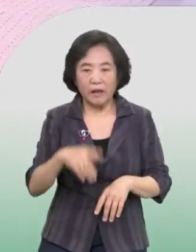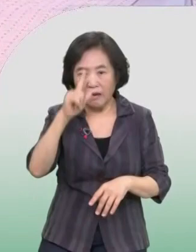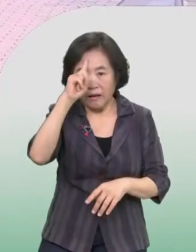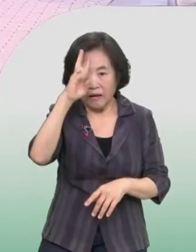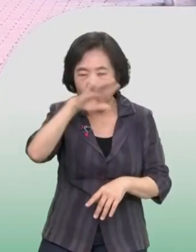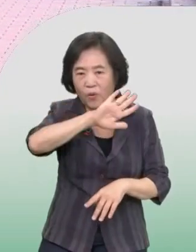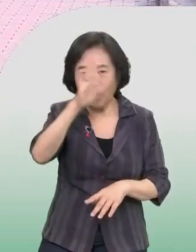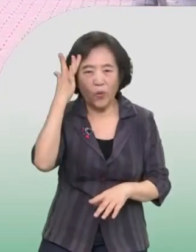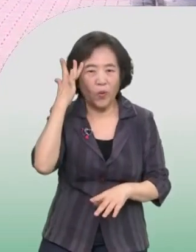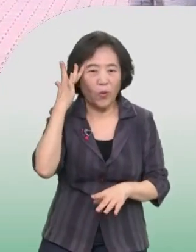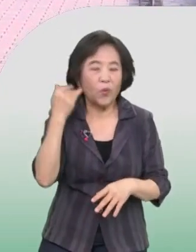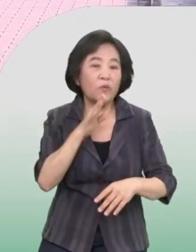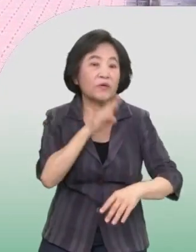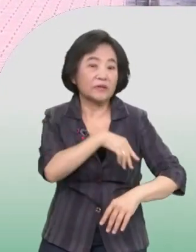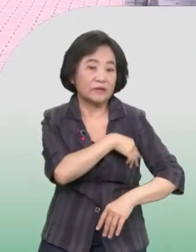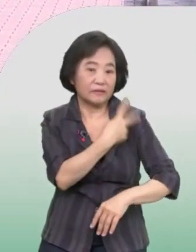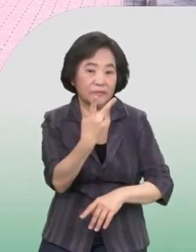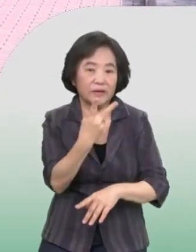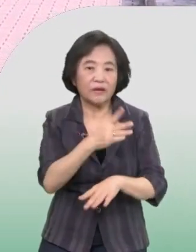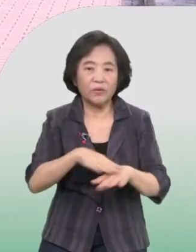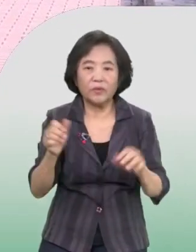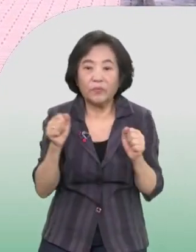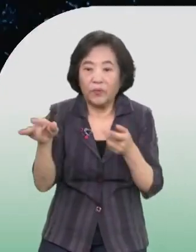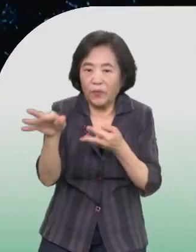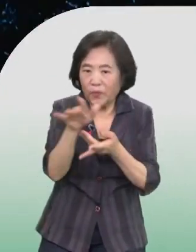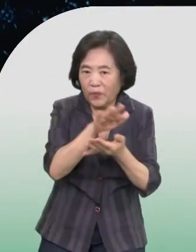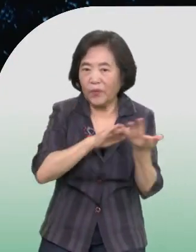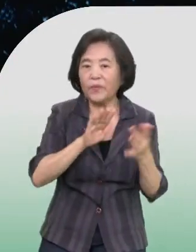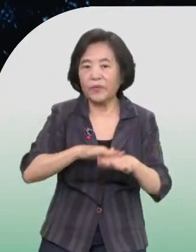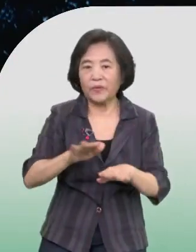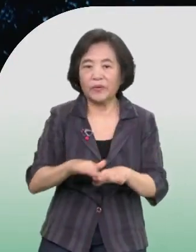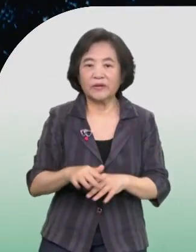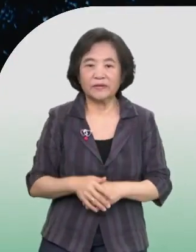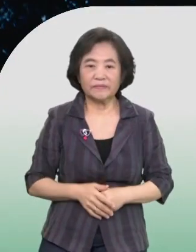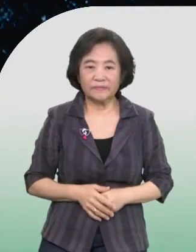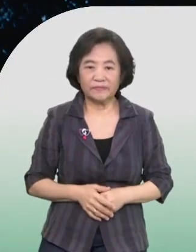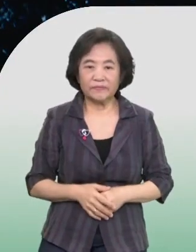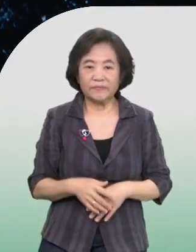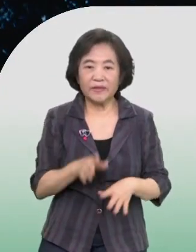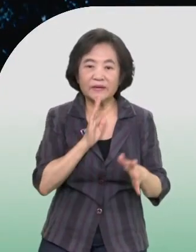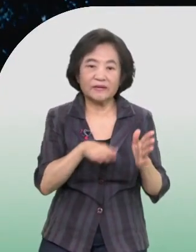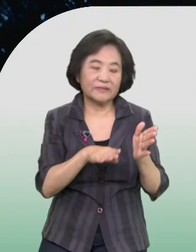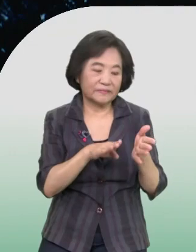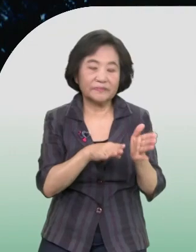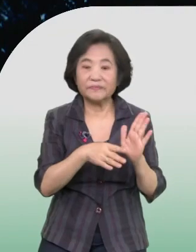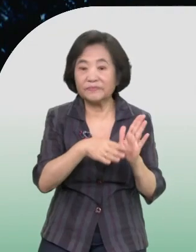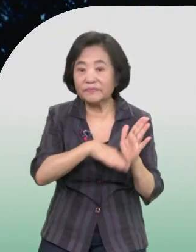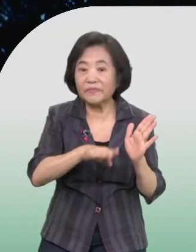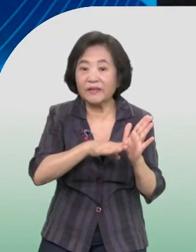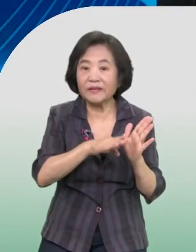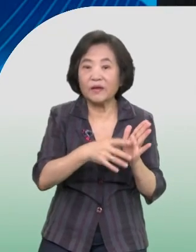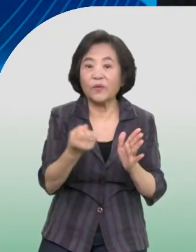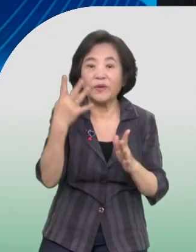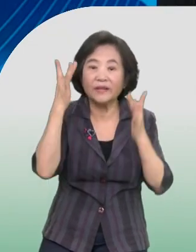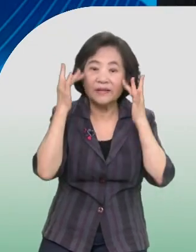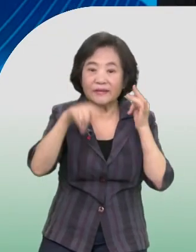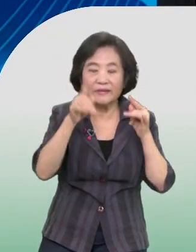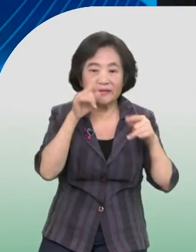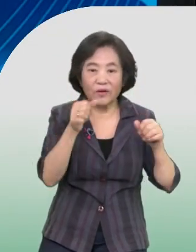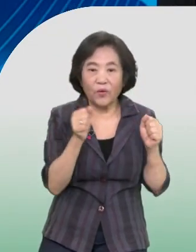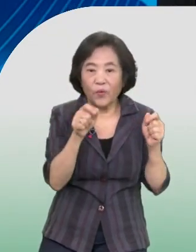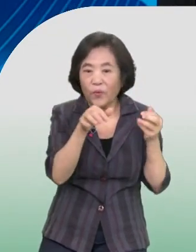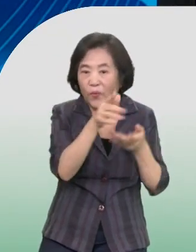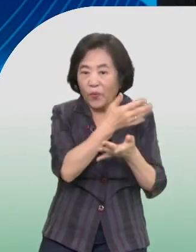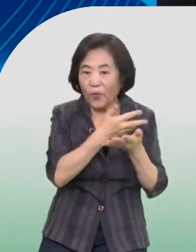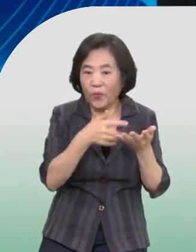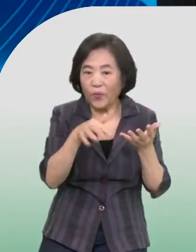嘅高温都会拜二方面通过，天气就会来改变。 华南一带呢，目前有一道锋面正在建立，那预计呢，